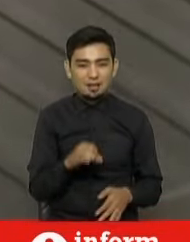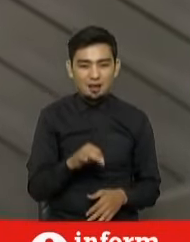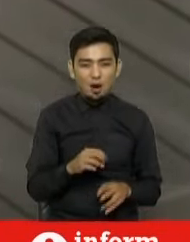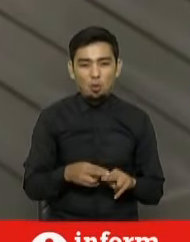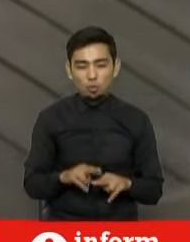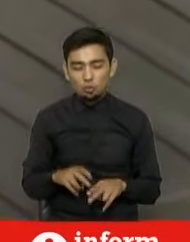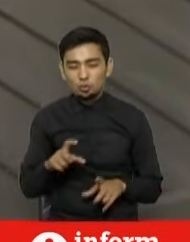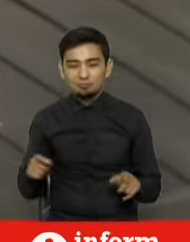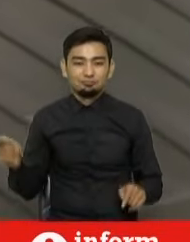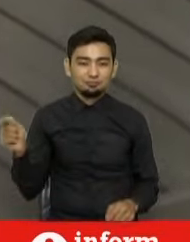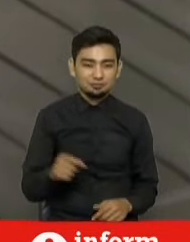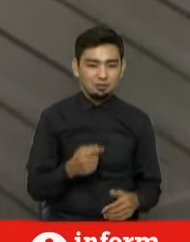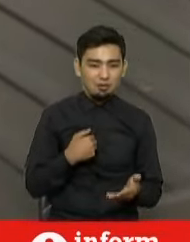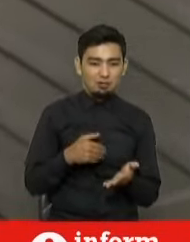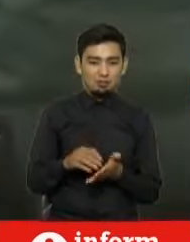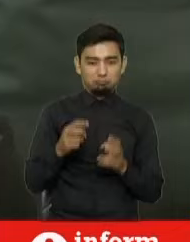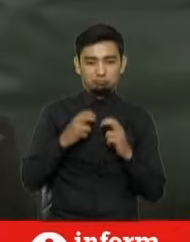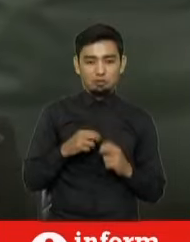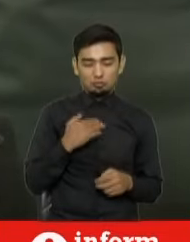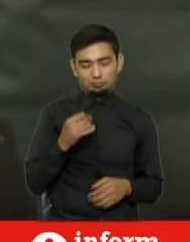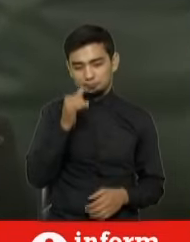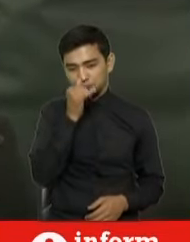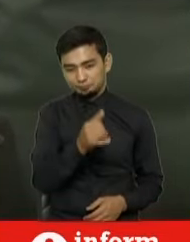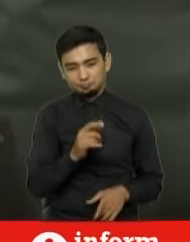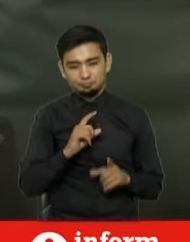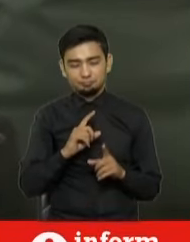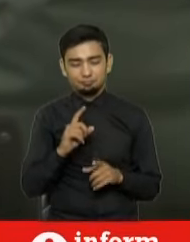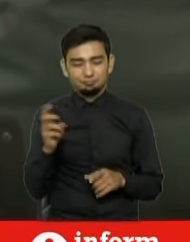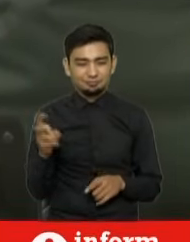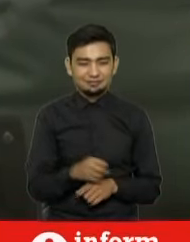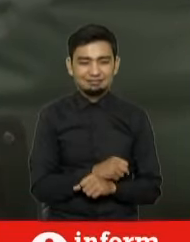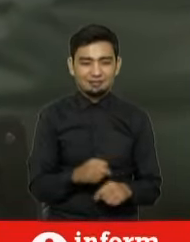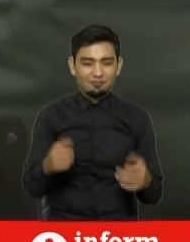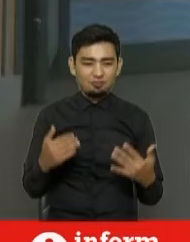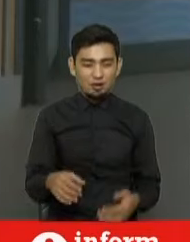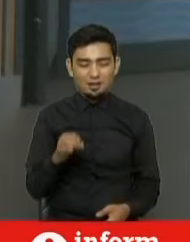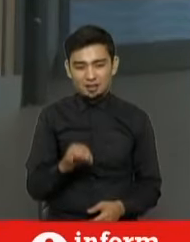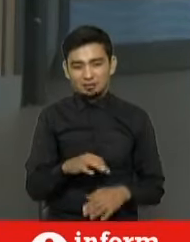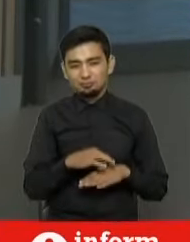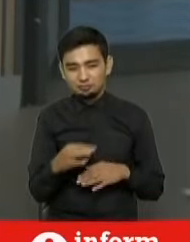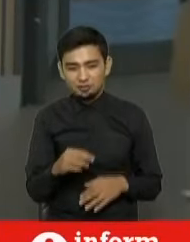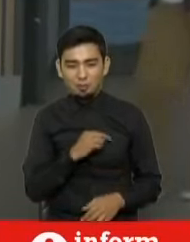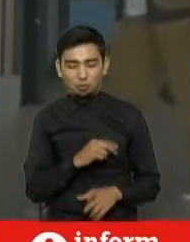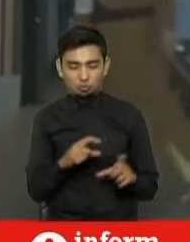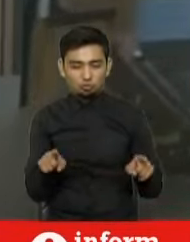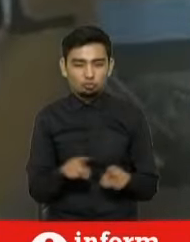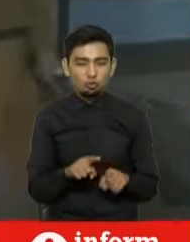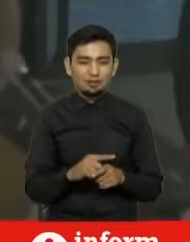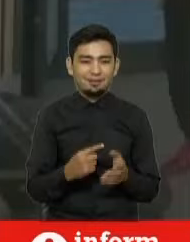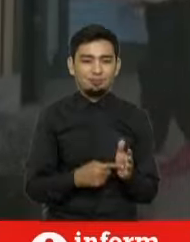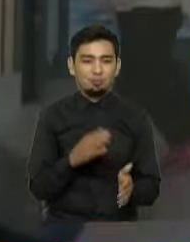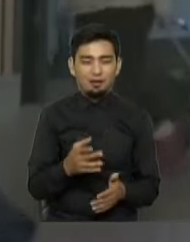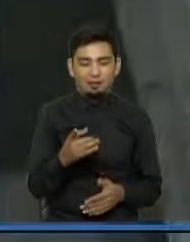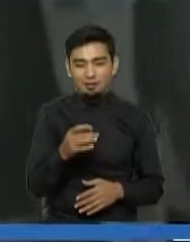которые откажутся от досмотра, не пустят в зону вылета. Ужесточают требования и к членам экипажей. Так, за недонесение